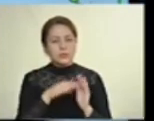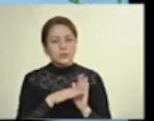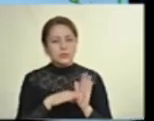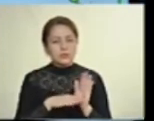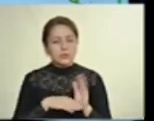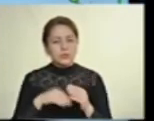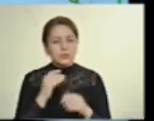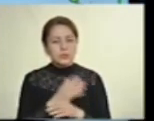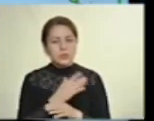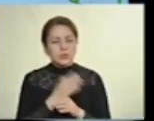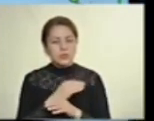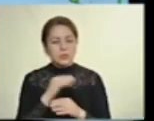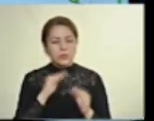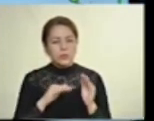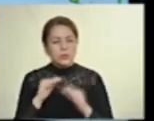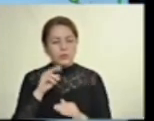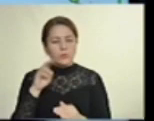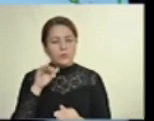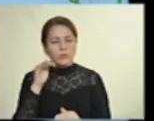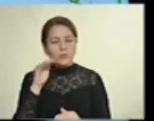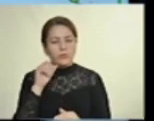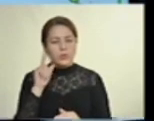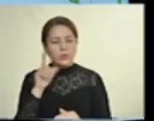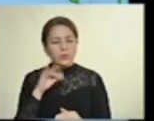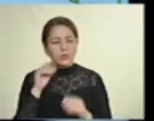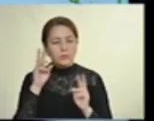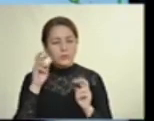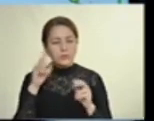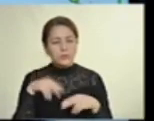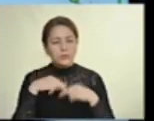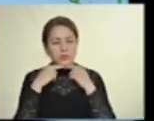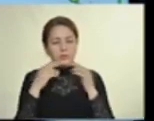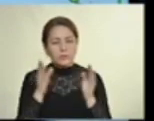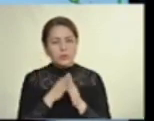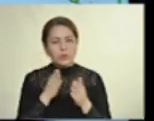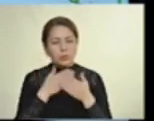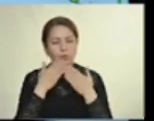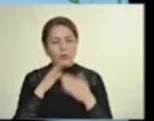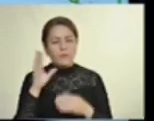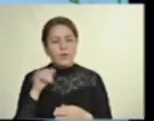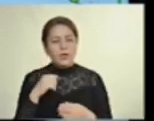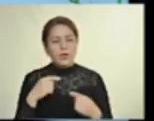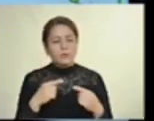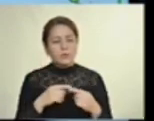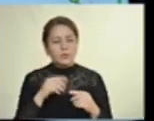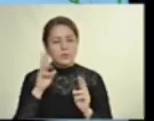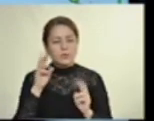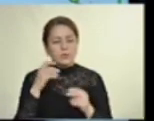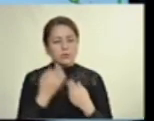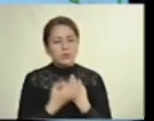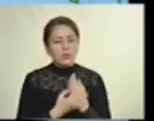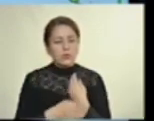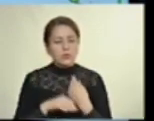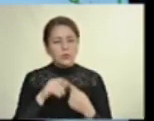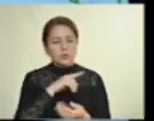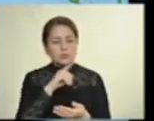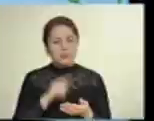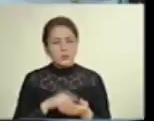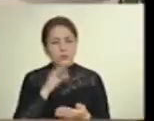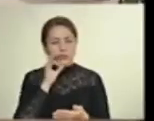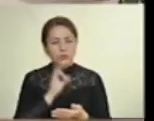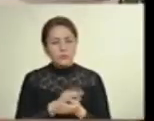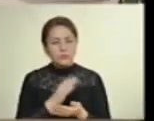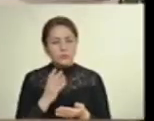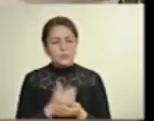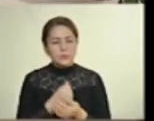tuzilishi, skeleti, suzgich pufagi mavzusini diqqat bilan o'qing. va albatta mavzu oxiridagi savollarga javob